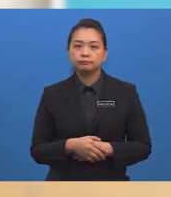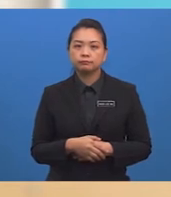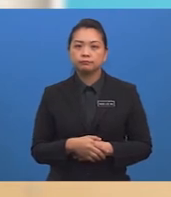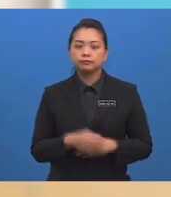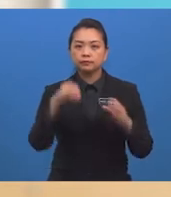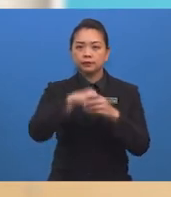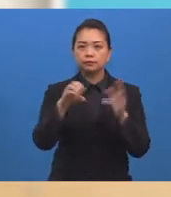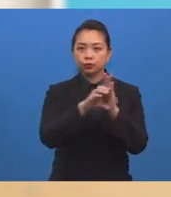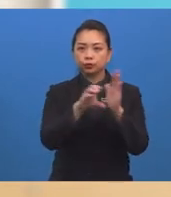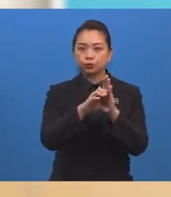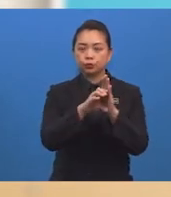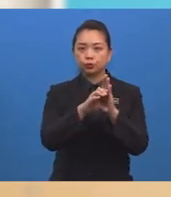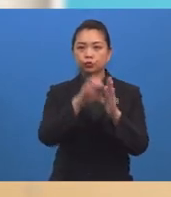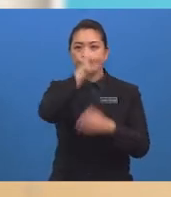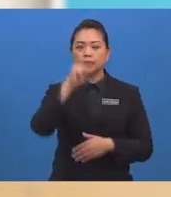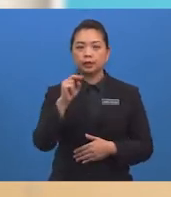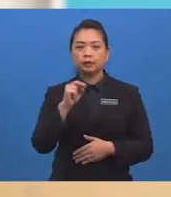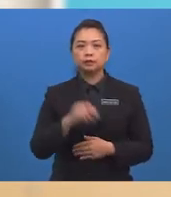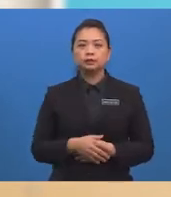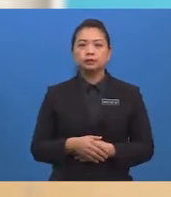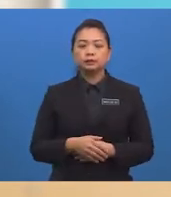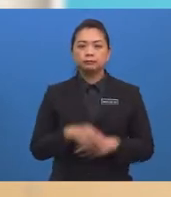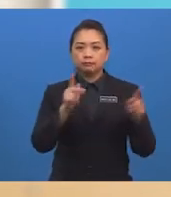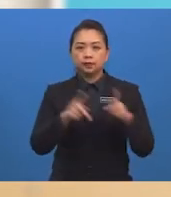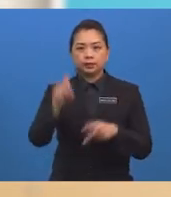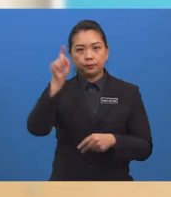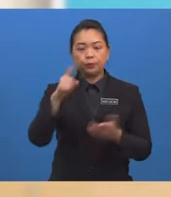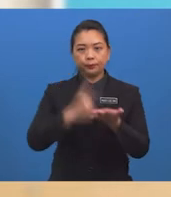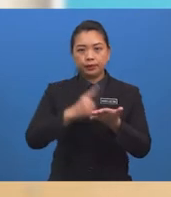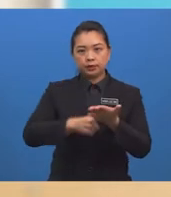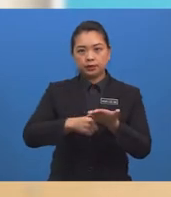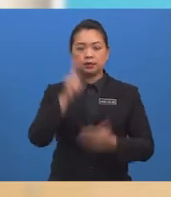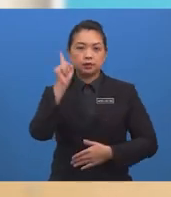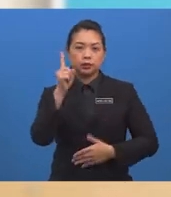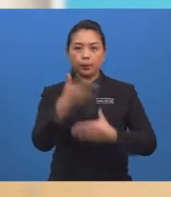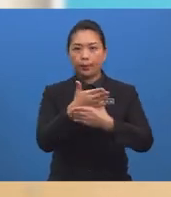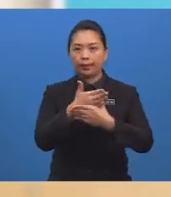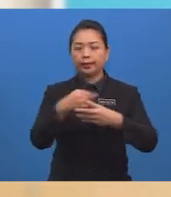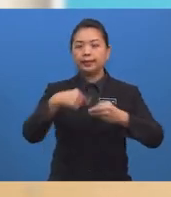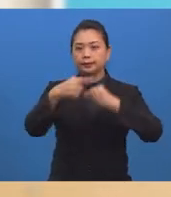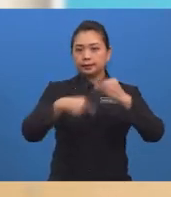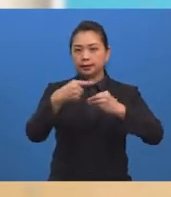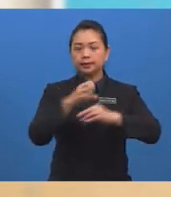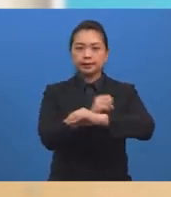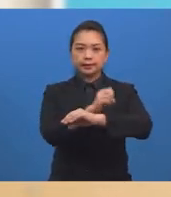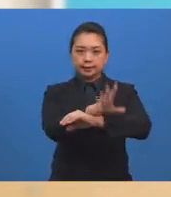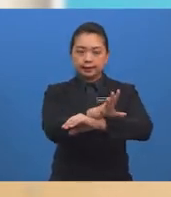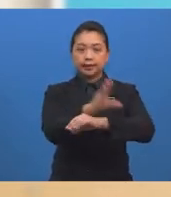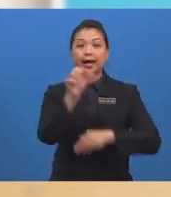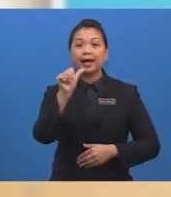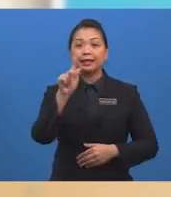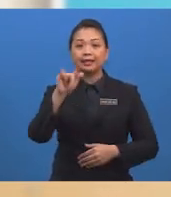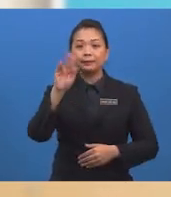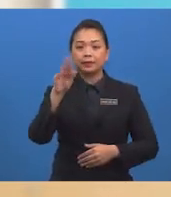Dalam contoh soalan ini, pelajar dikehendaki membincangkan 1 bahagian tentang kesan